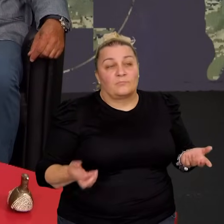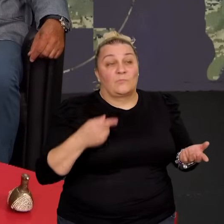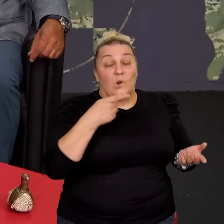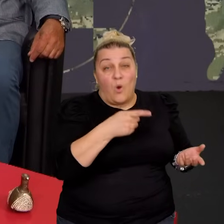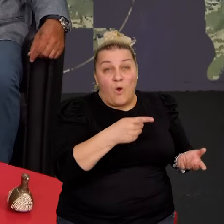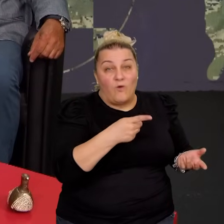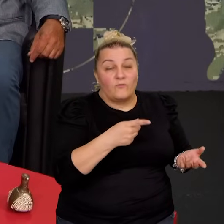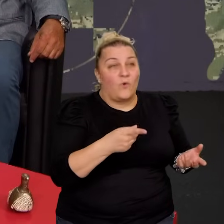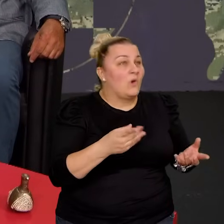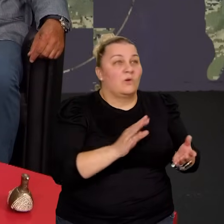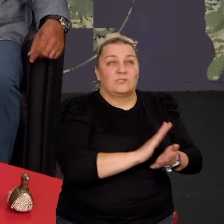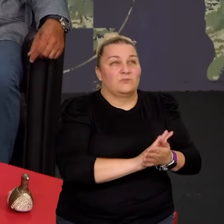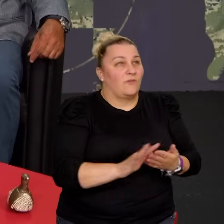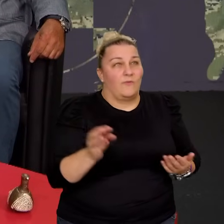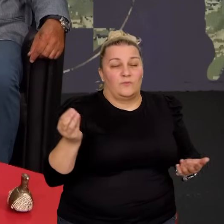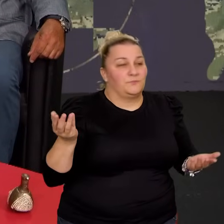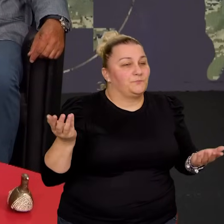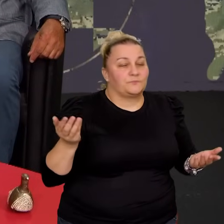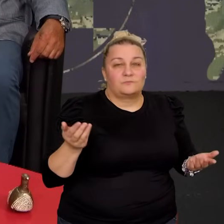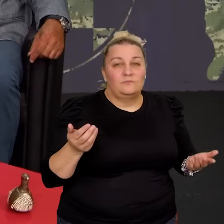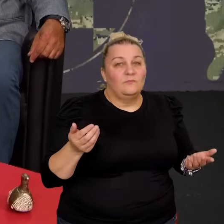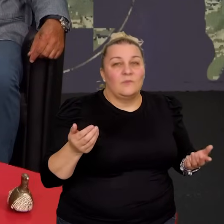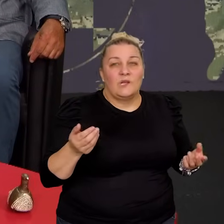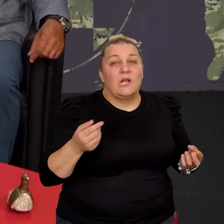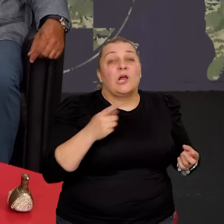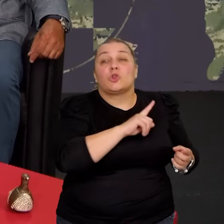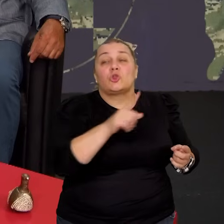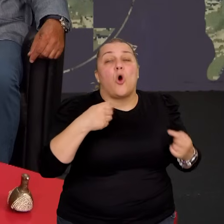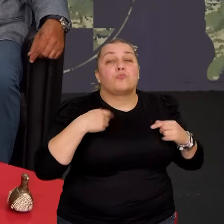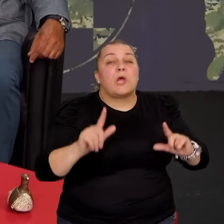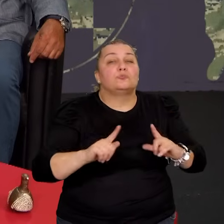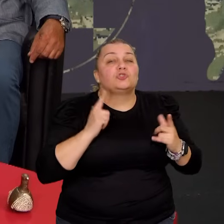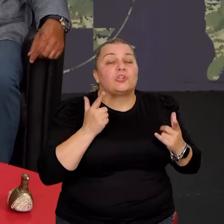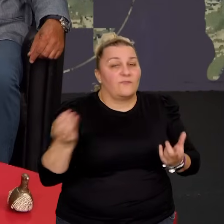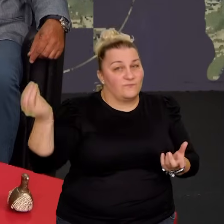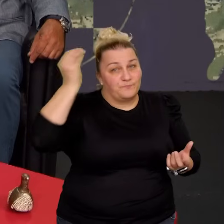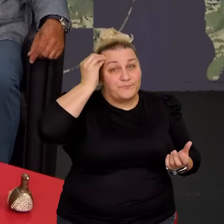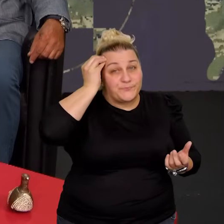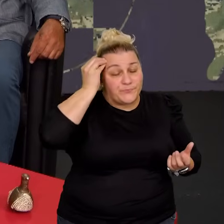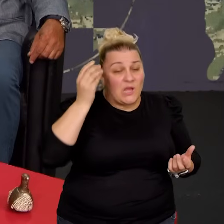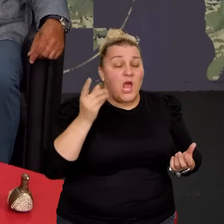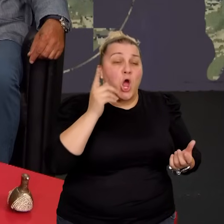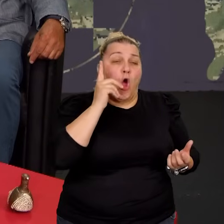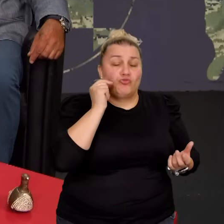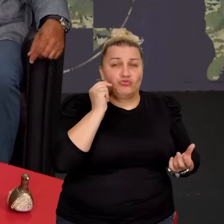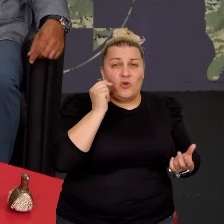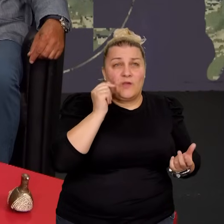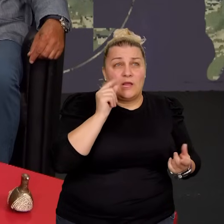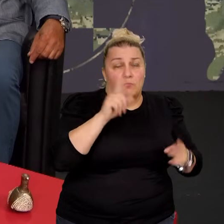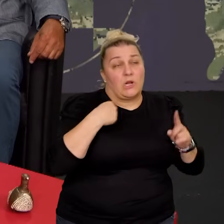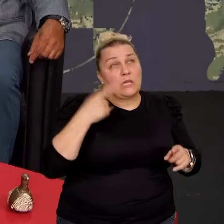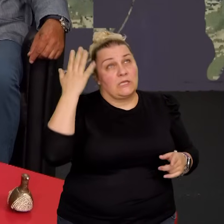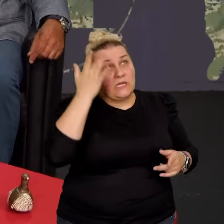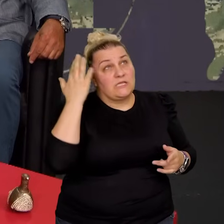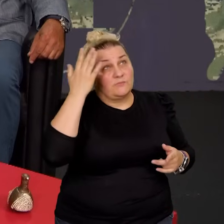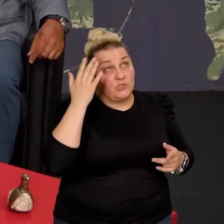ta scena je jednostavno, vjerovatno dok budem živ, da će tako i ostati. Čovjek se nekad razmišlja jesmo li